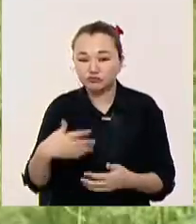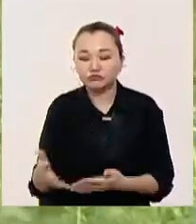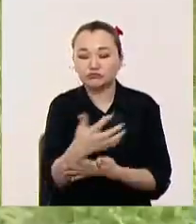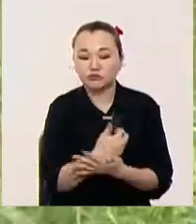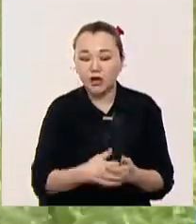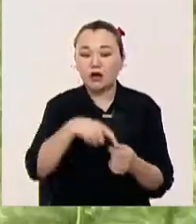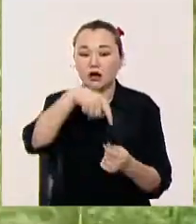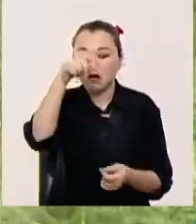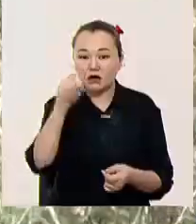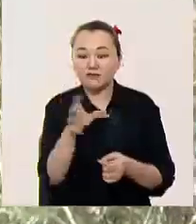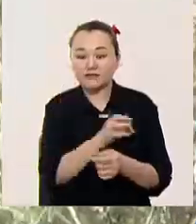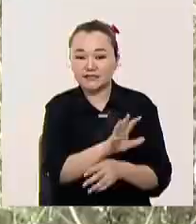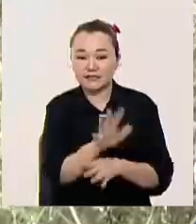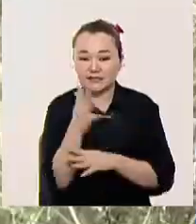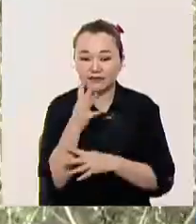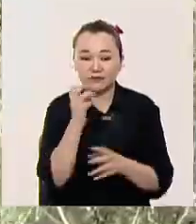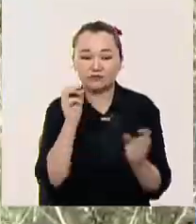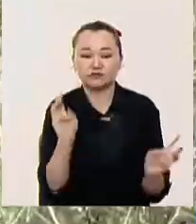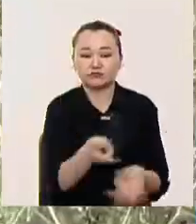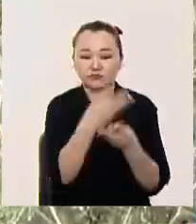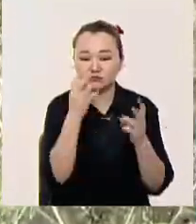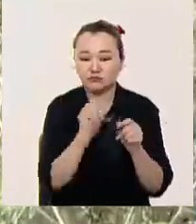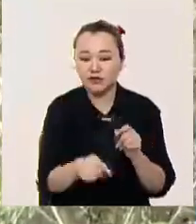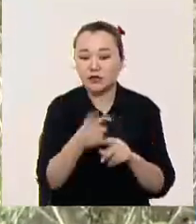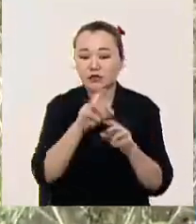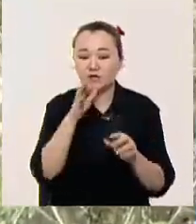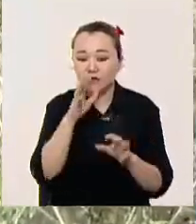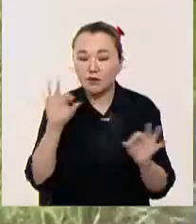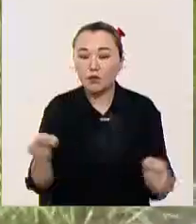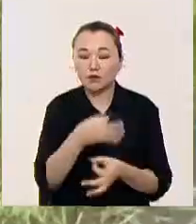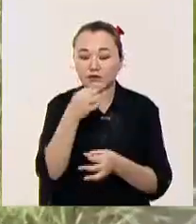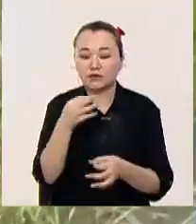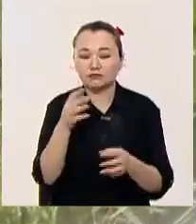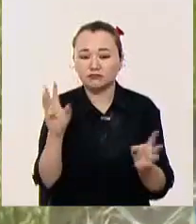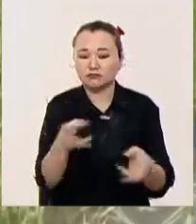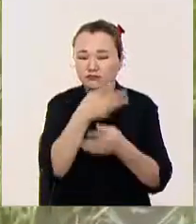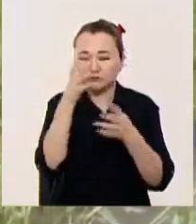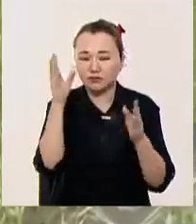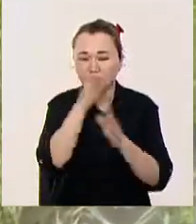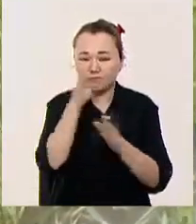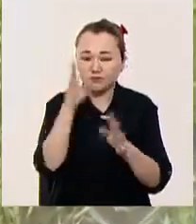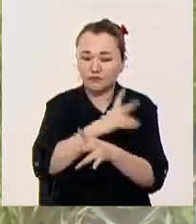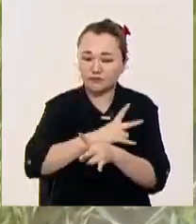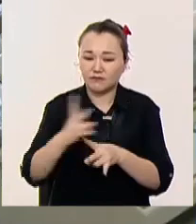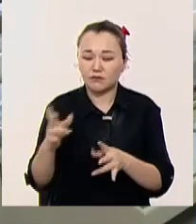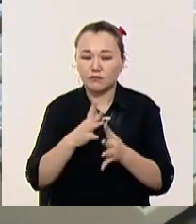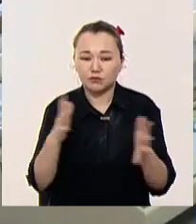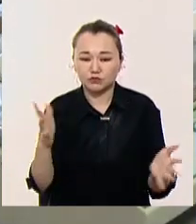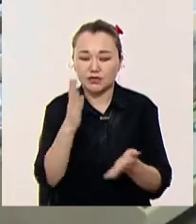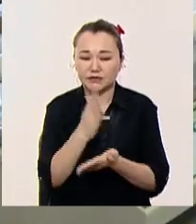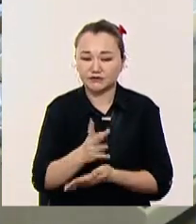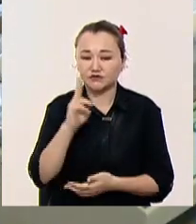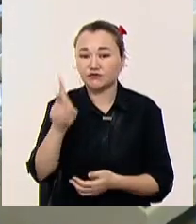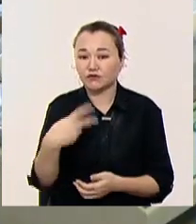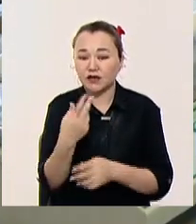мен қауызын жаратпай өртеп жібереді. Сондықтан күз мезгілінде егіс алқаптары көк түтінге оранып, табиғатқа орасан зор зиянын тигізеді. Ал Қорқыт